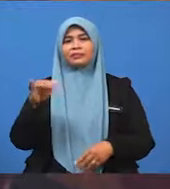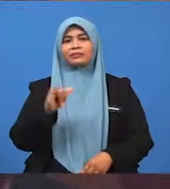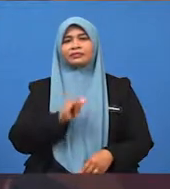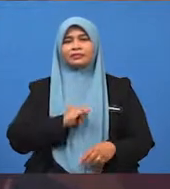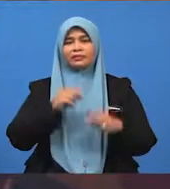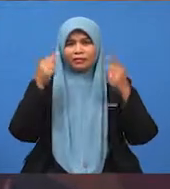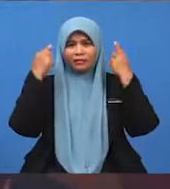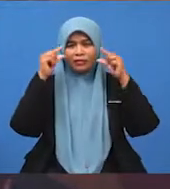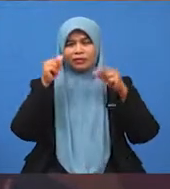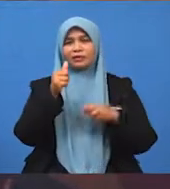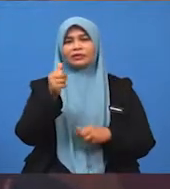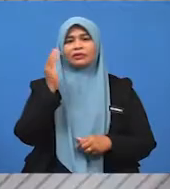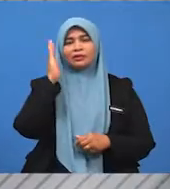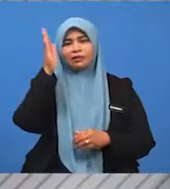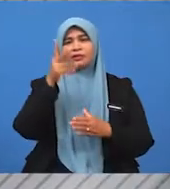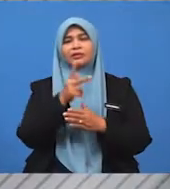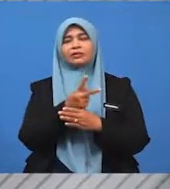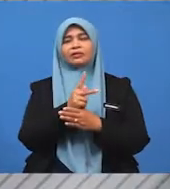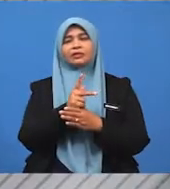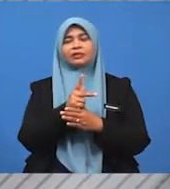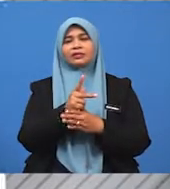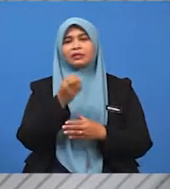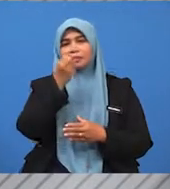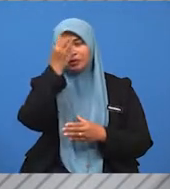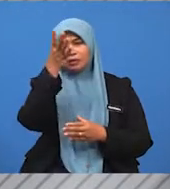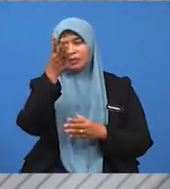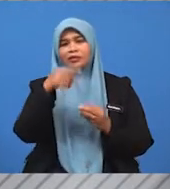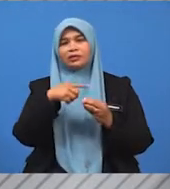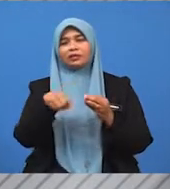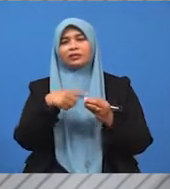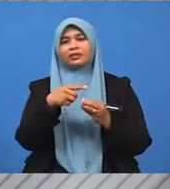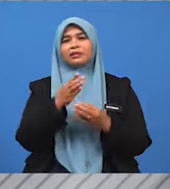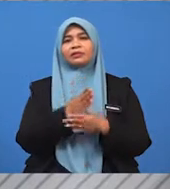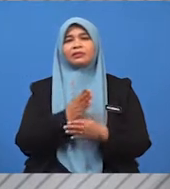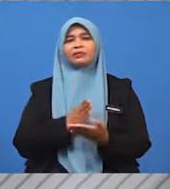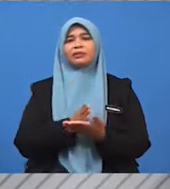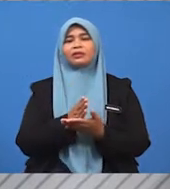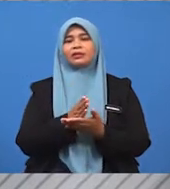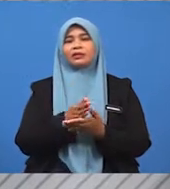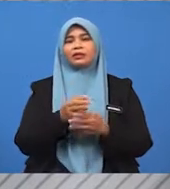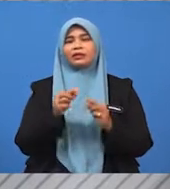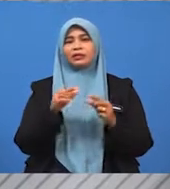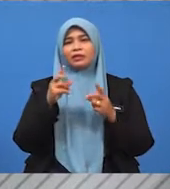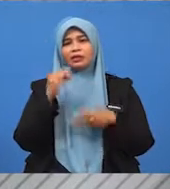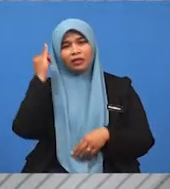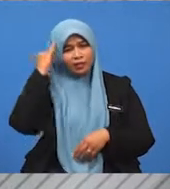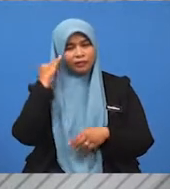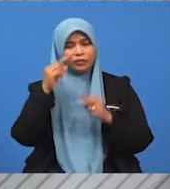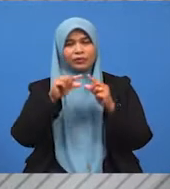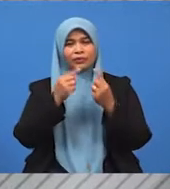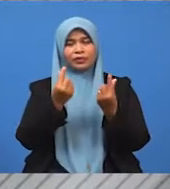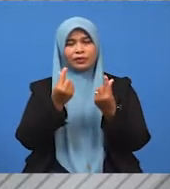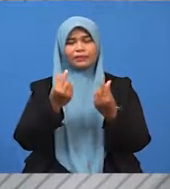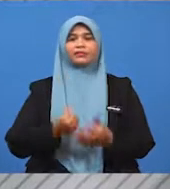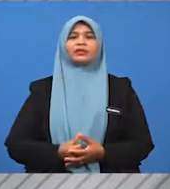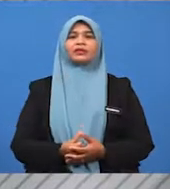akan berkongsi info dan maklumat berkaitan dengan bidang ulum Quran. Tajuk perbincangan kita pada hari ini ialah